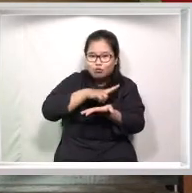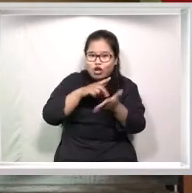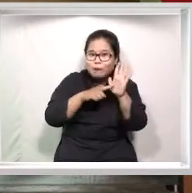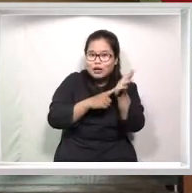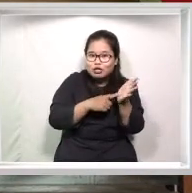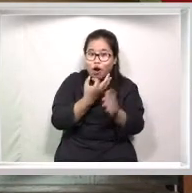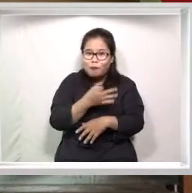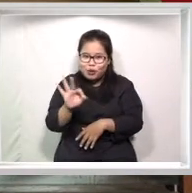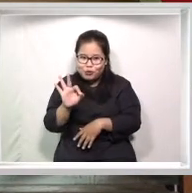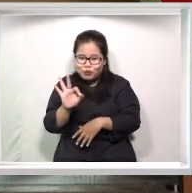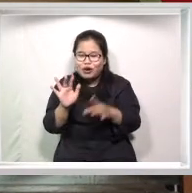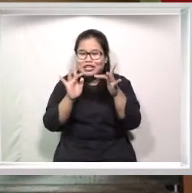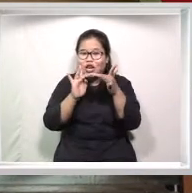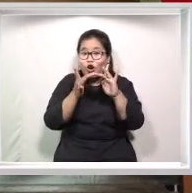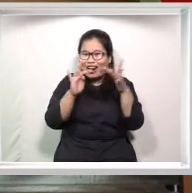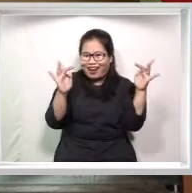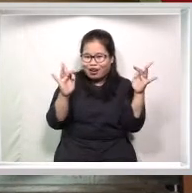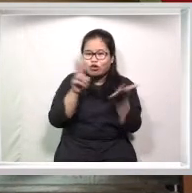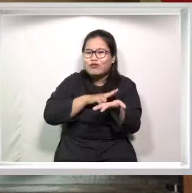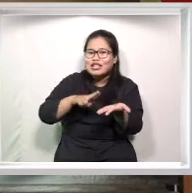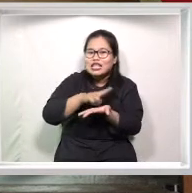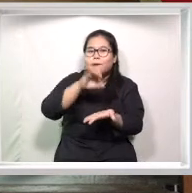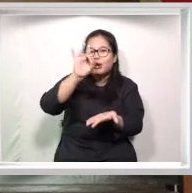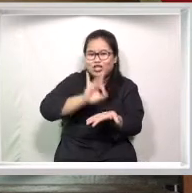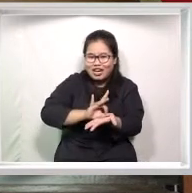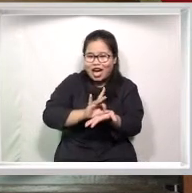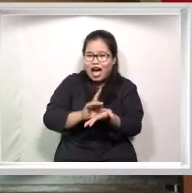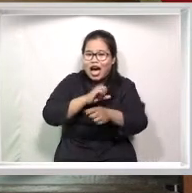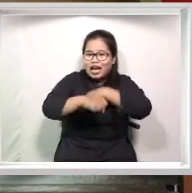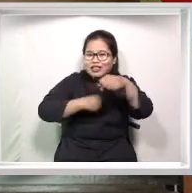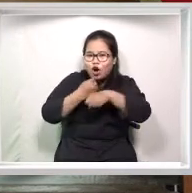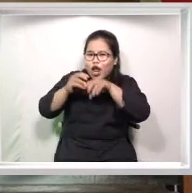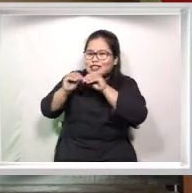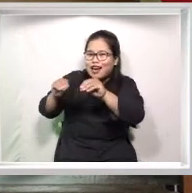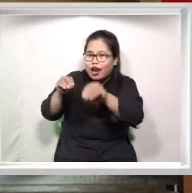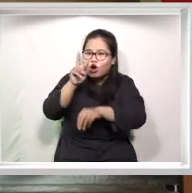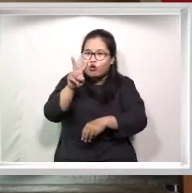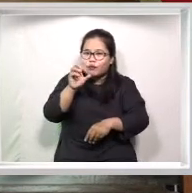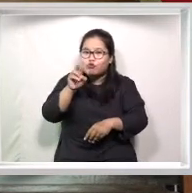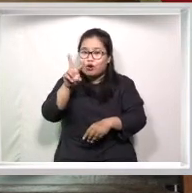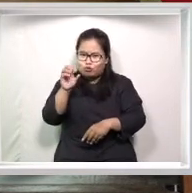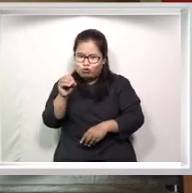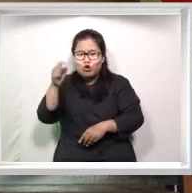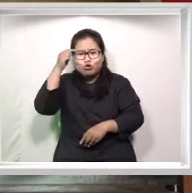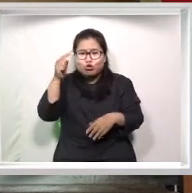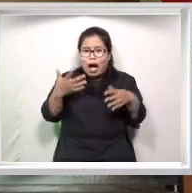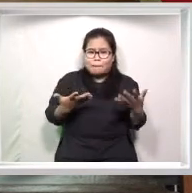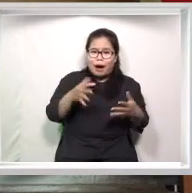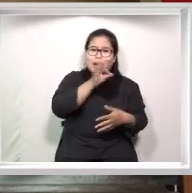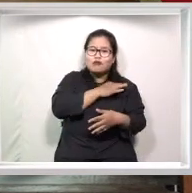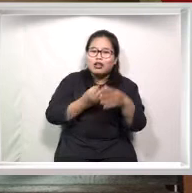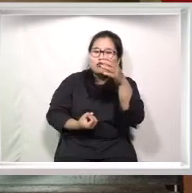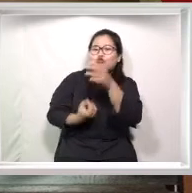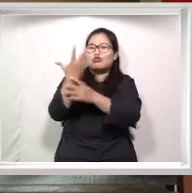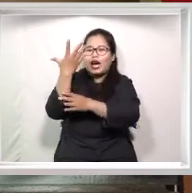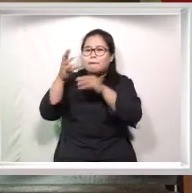baru online Universitas Brawijaya tahun ajaran 2020. Guna mewujudkan tujuan dari